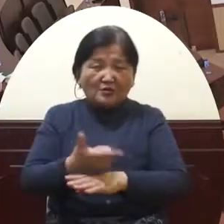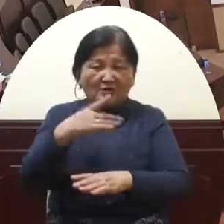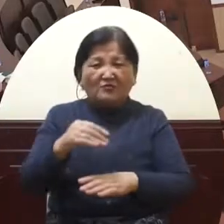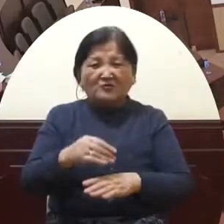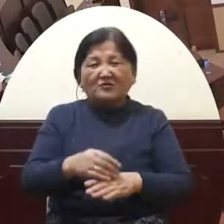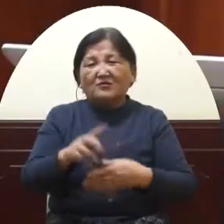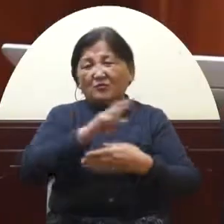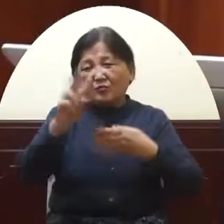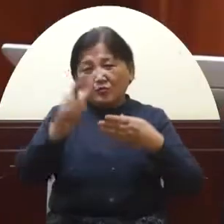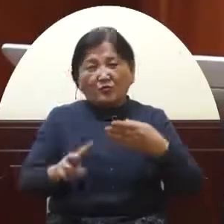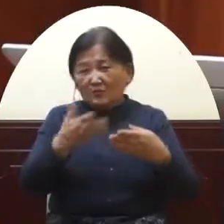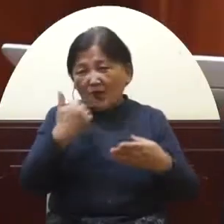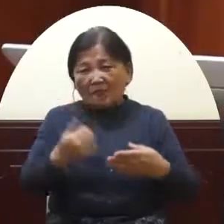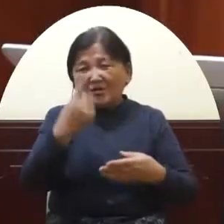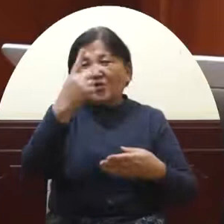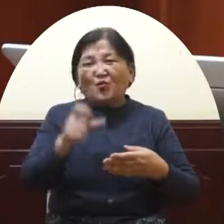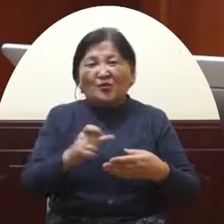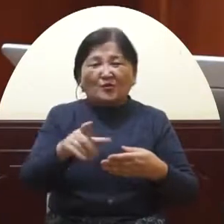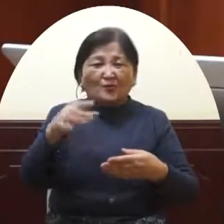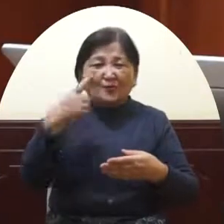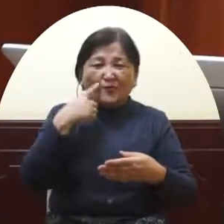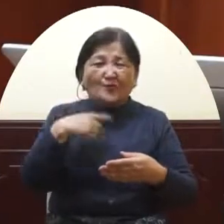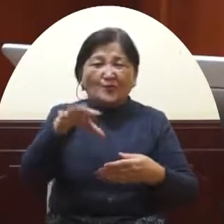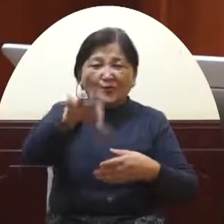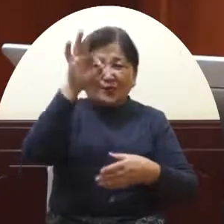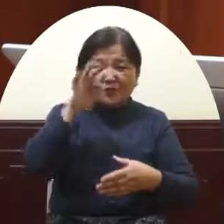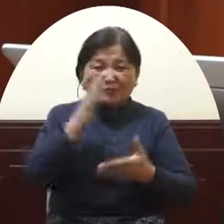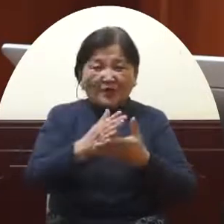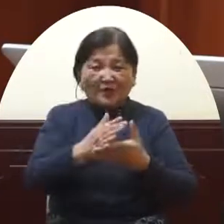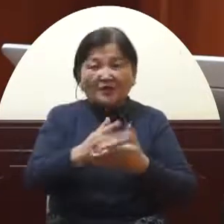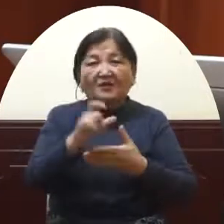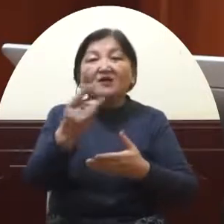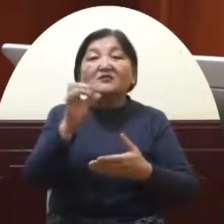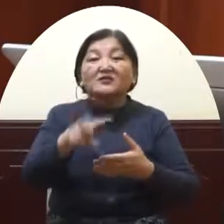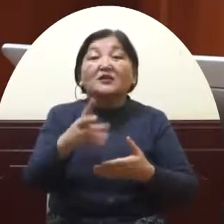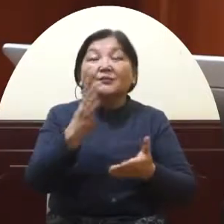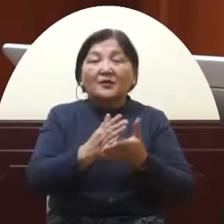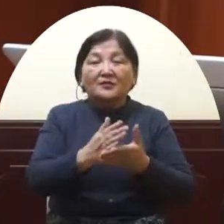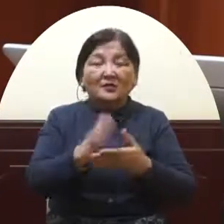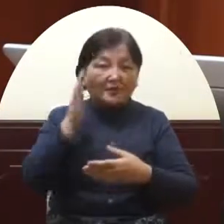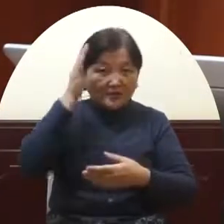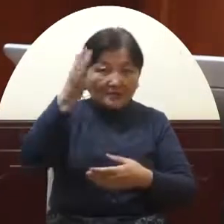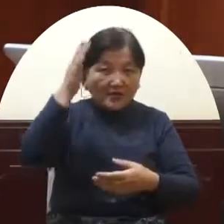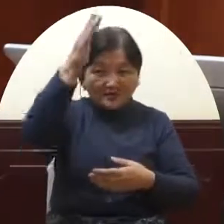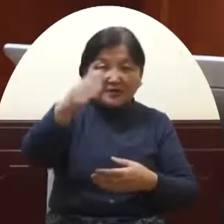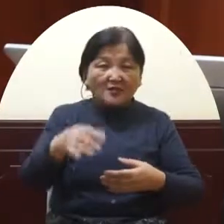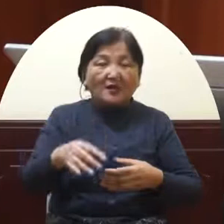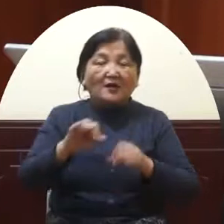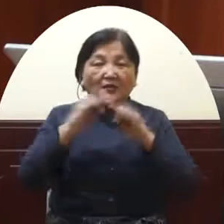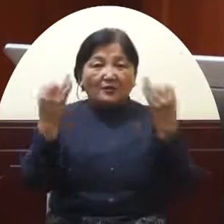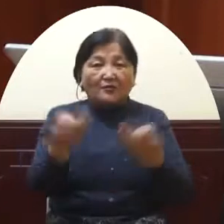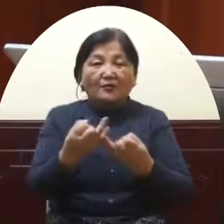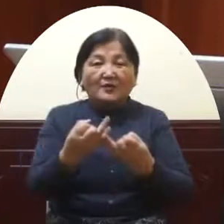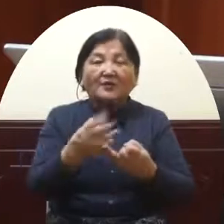зүгээр л нэг хүн нэг хүсэж ийн гэдэг ийм хандлага руу явах ийм эрсдэл байна. Тэгэхээр энэ бид нар цаашид парламентыг чадахчуулъя гэвэл улс